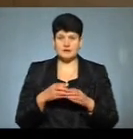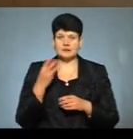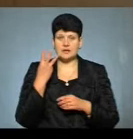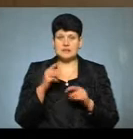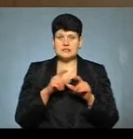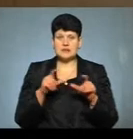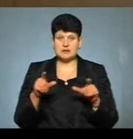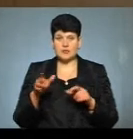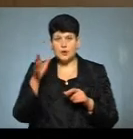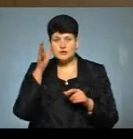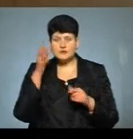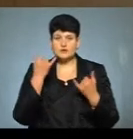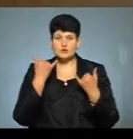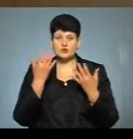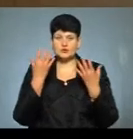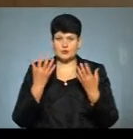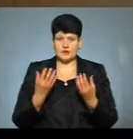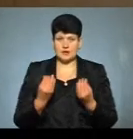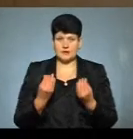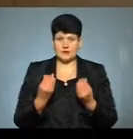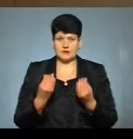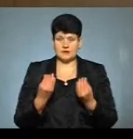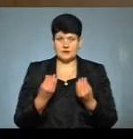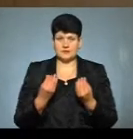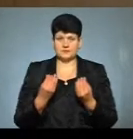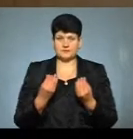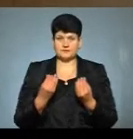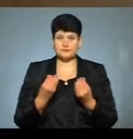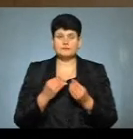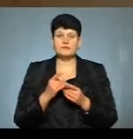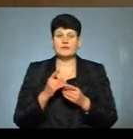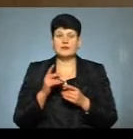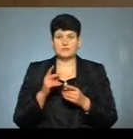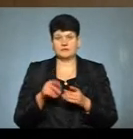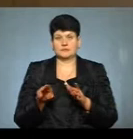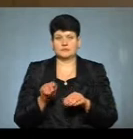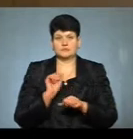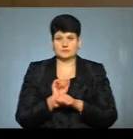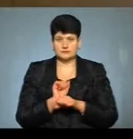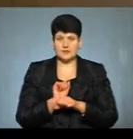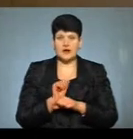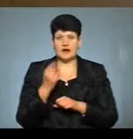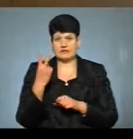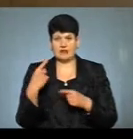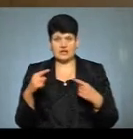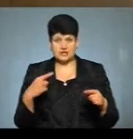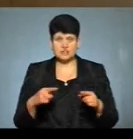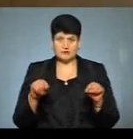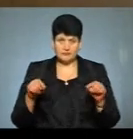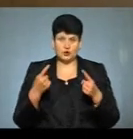заклади освіти сьогоднішнього дня пішли на карантин, а 2 інших відновили своє